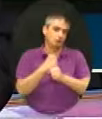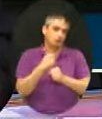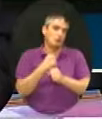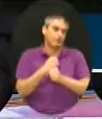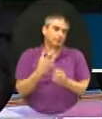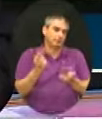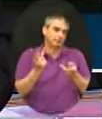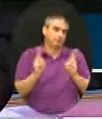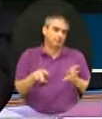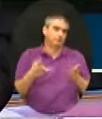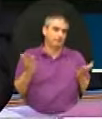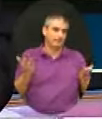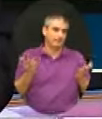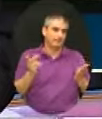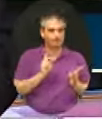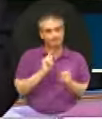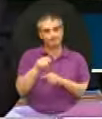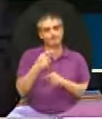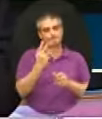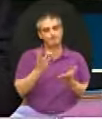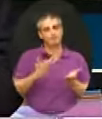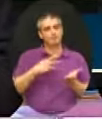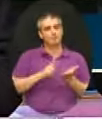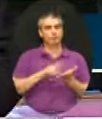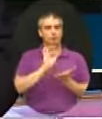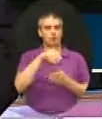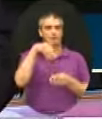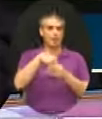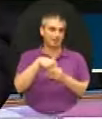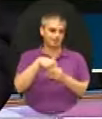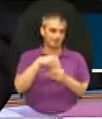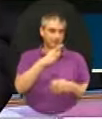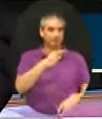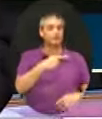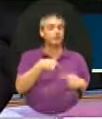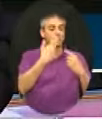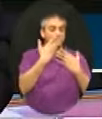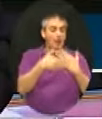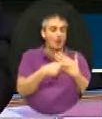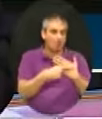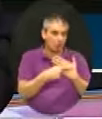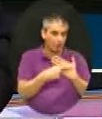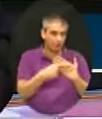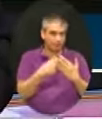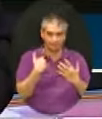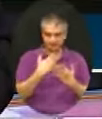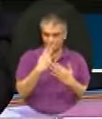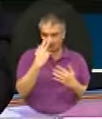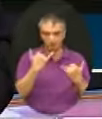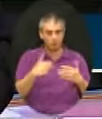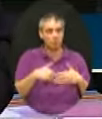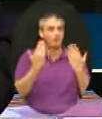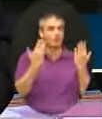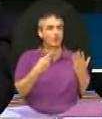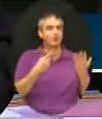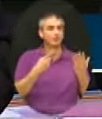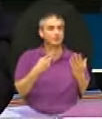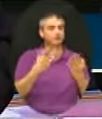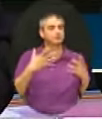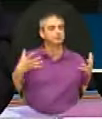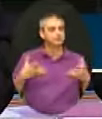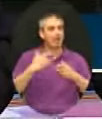וזה מאפשר להם ככה ללכת ולממש את זכותם להצביע. ביום האחרון ראינו היום בבוקר